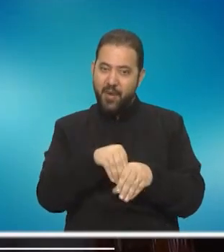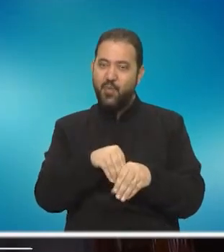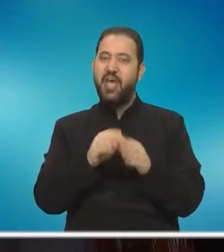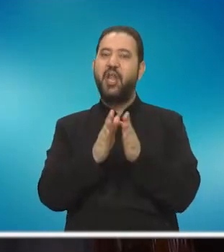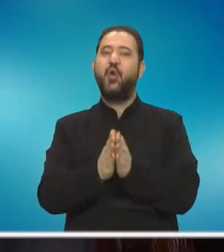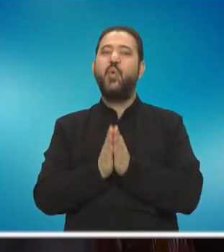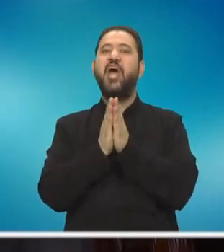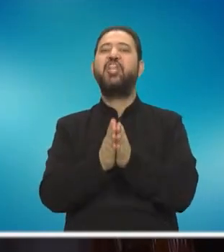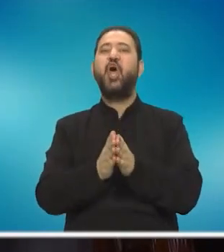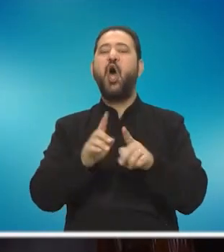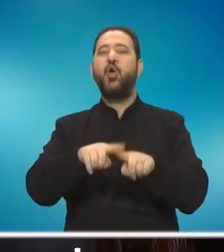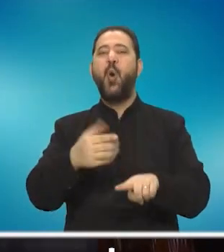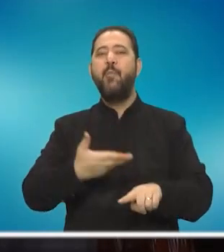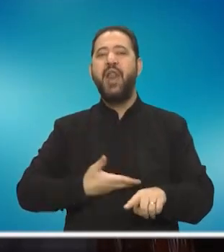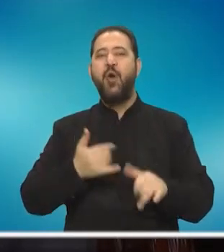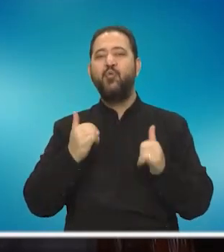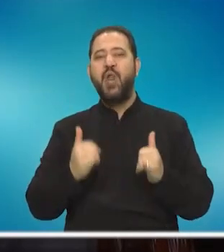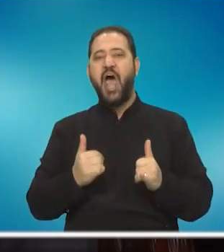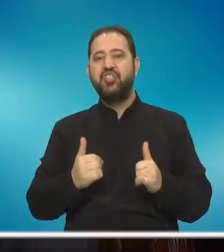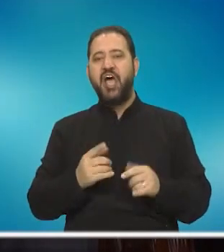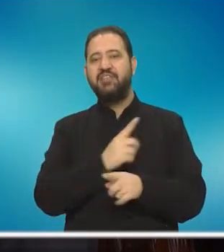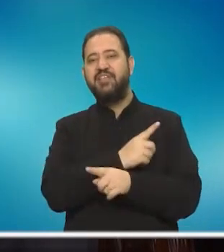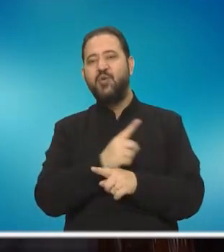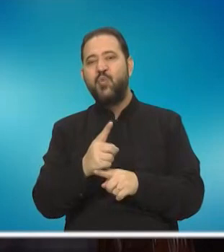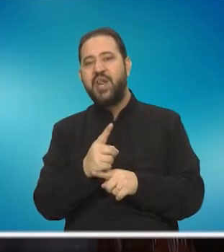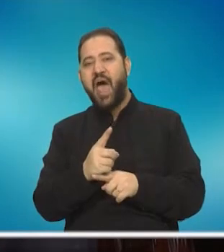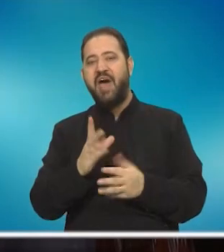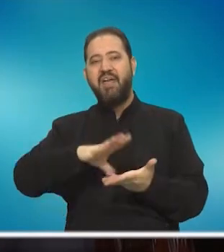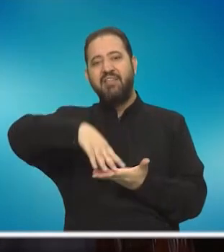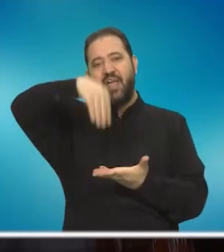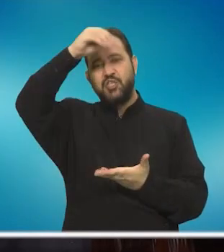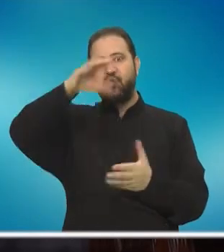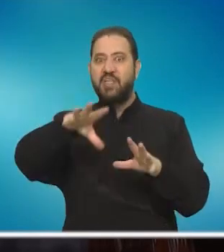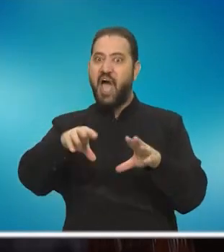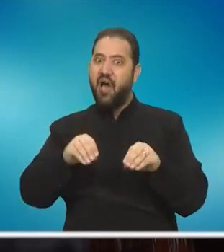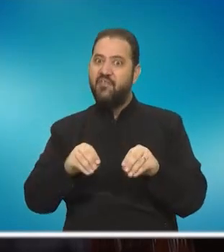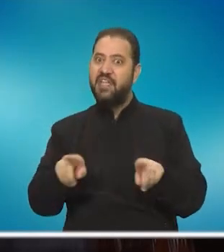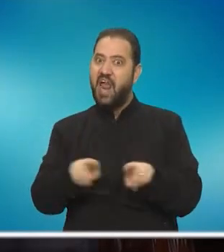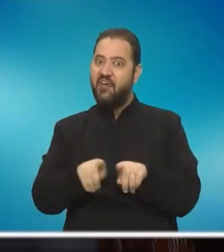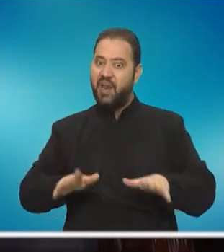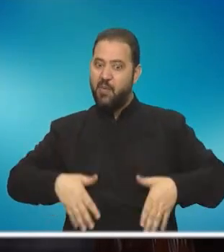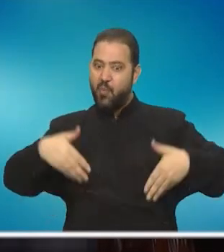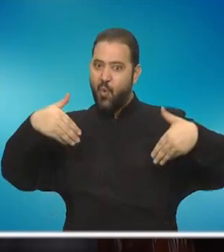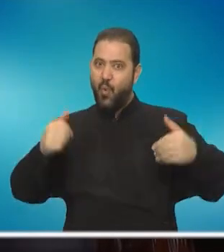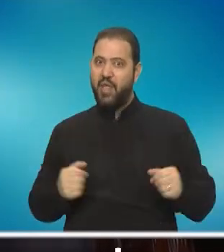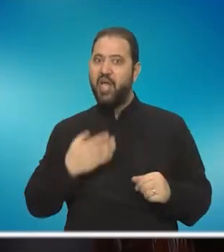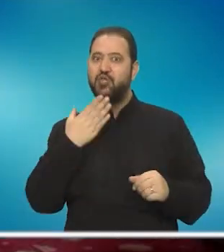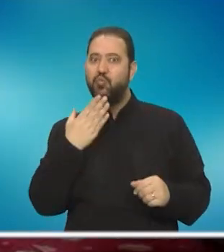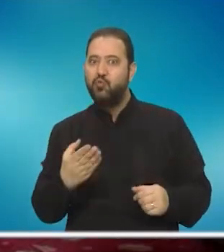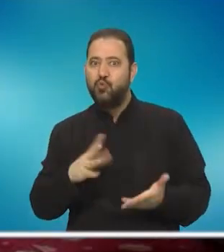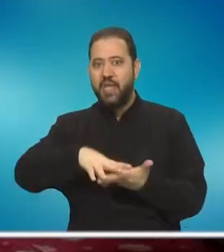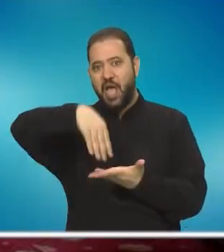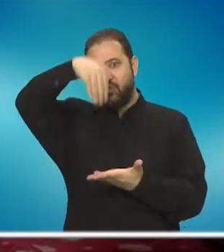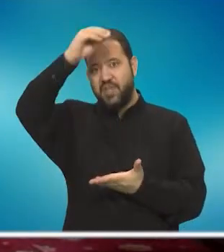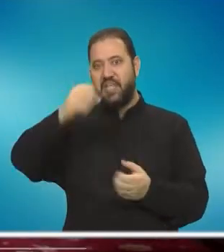coliturghisitori, participanți la acest act liturgic, având în același timp și bucuria și satisfacția duhovnicească că